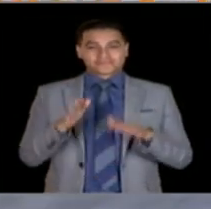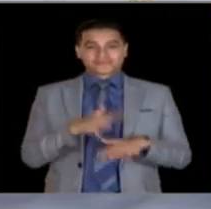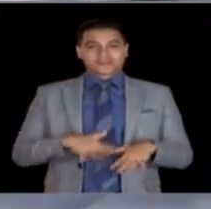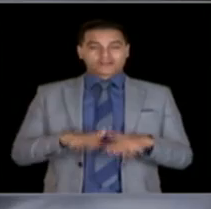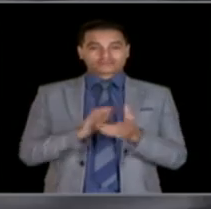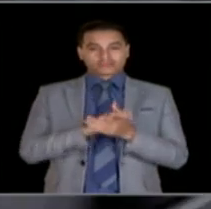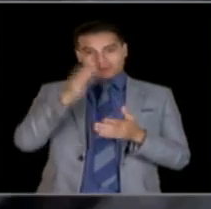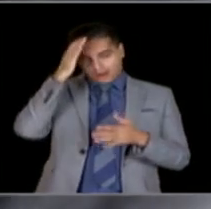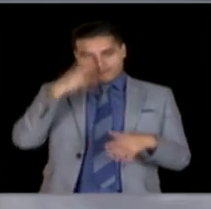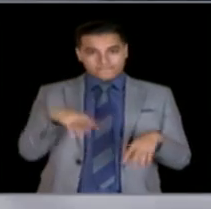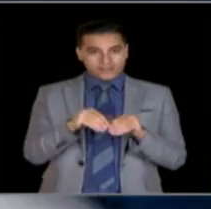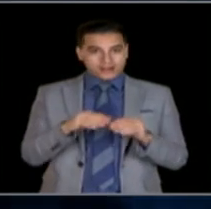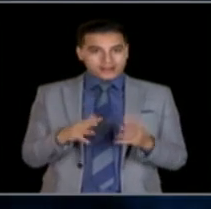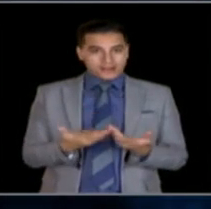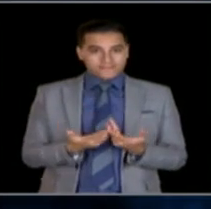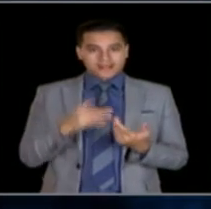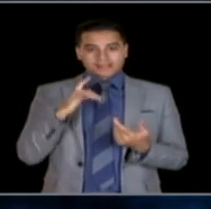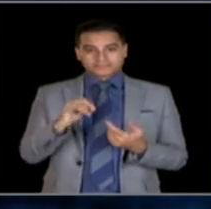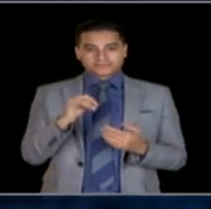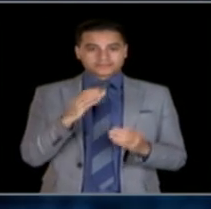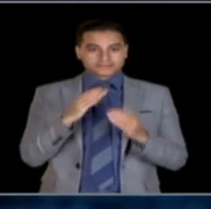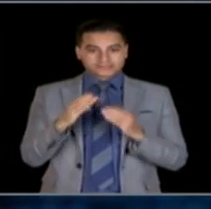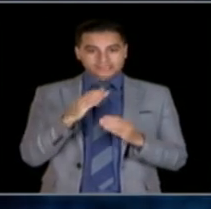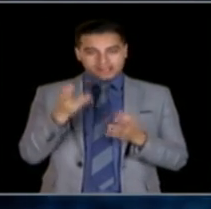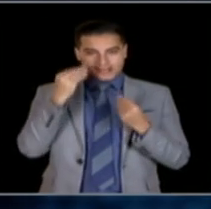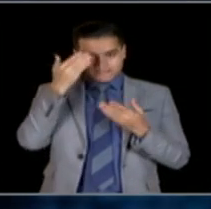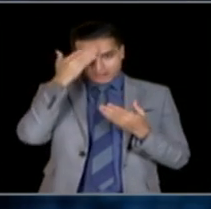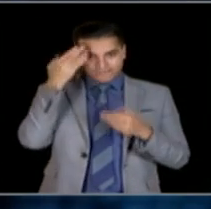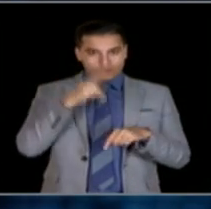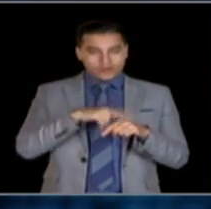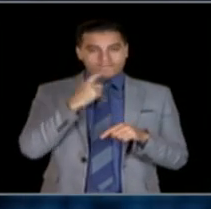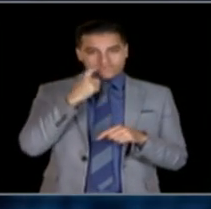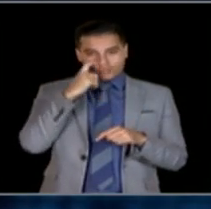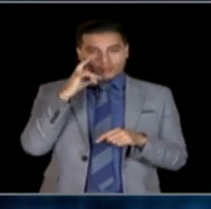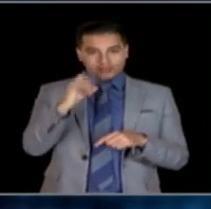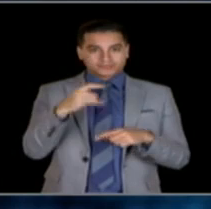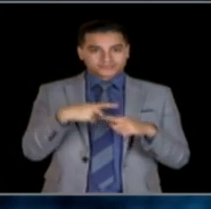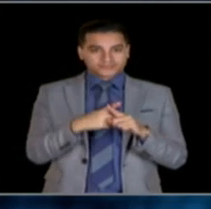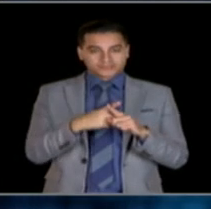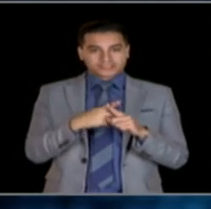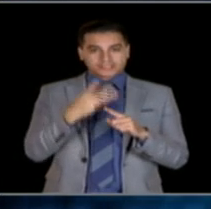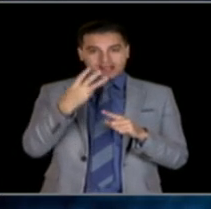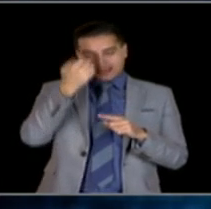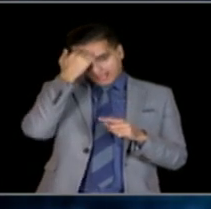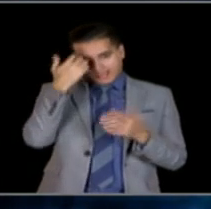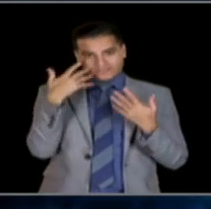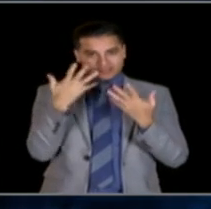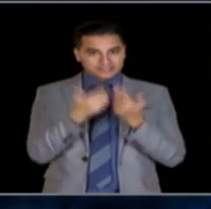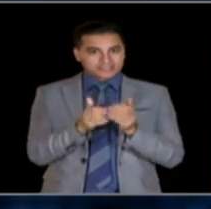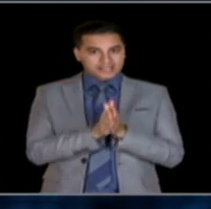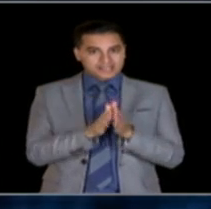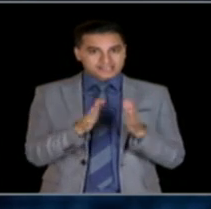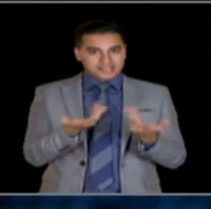وبكده أصحابنا العباقرة جمعوا 50 نقطة في فقرة المعرفة والفنون، وكل نقطة ب3000 جنيه